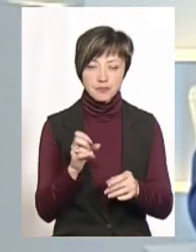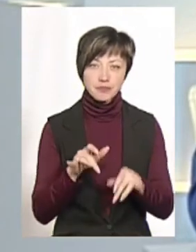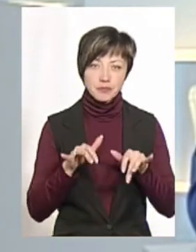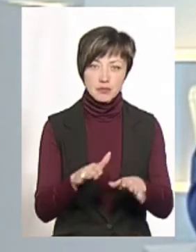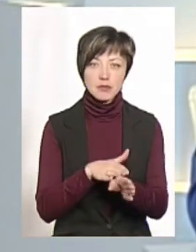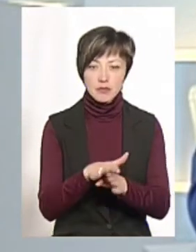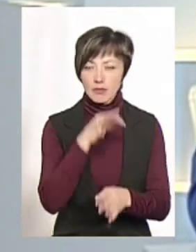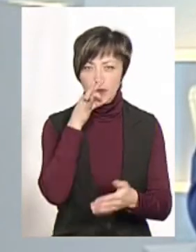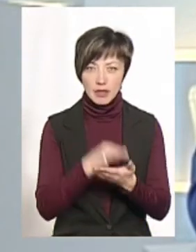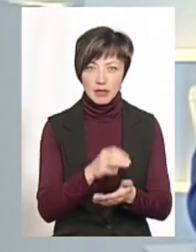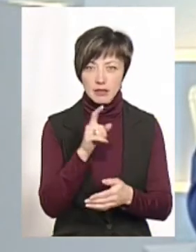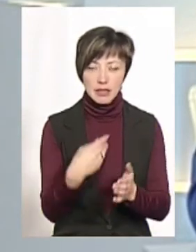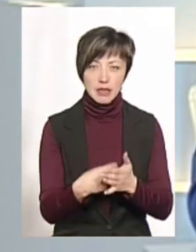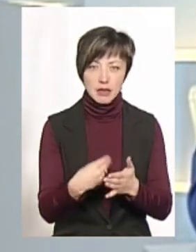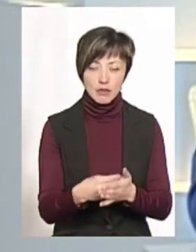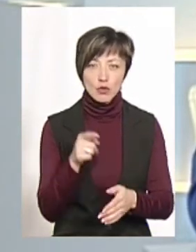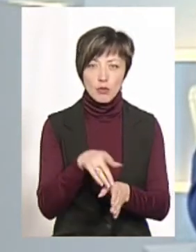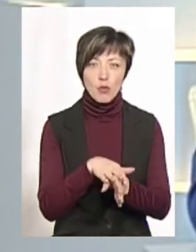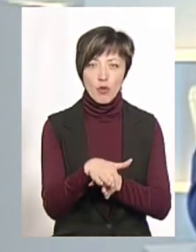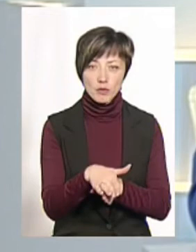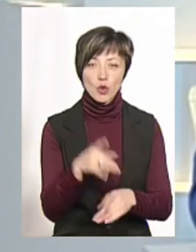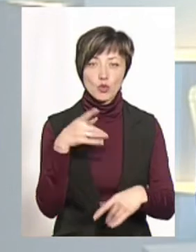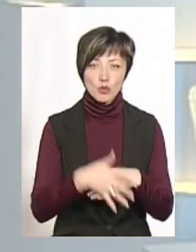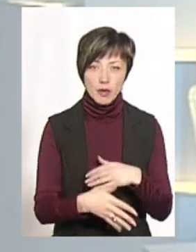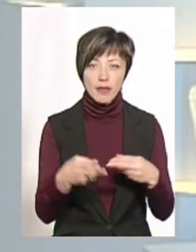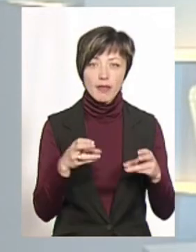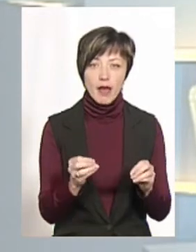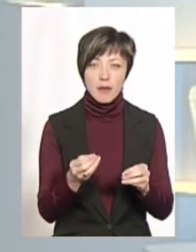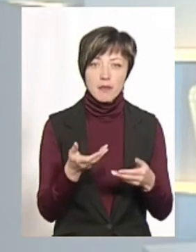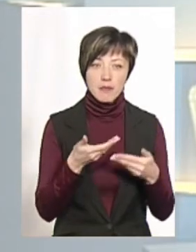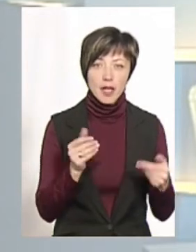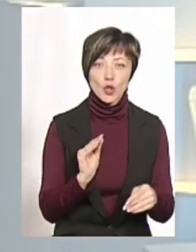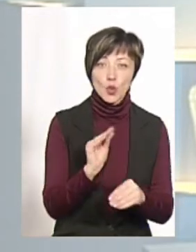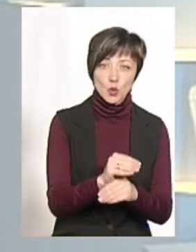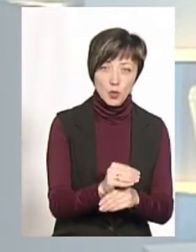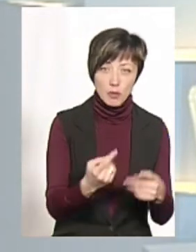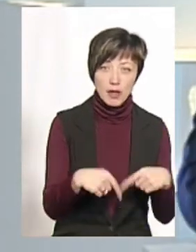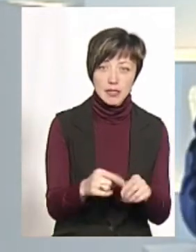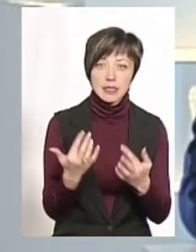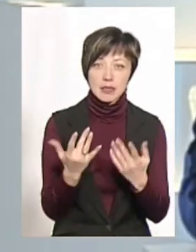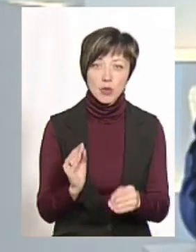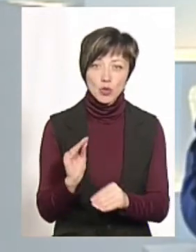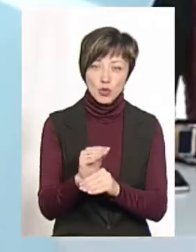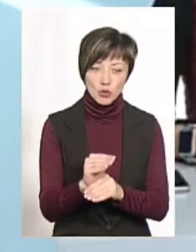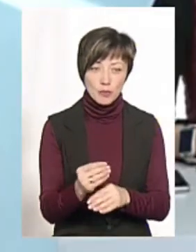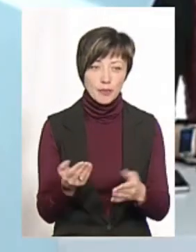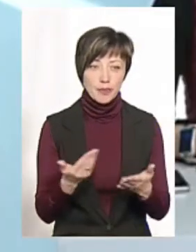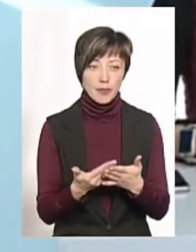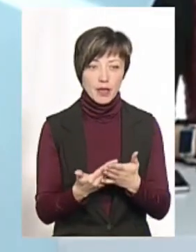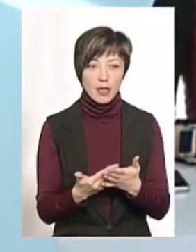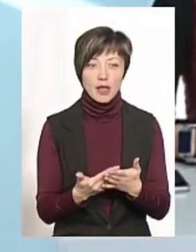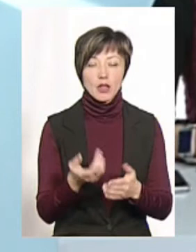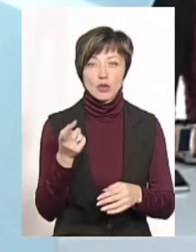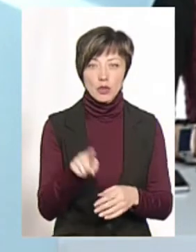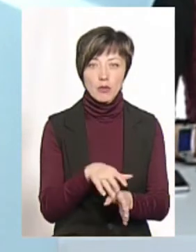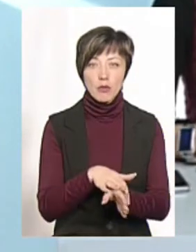тоді ми повністю відповідаємо за тариф, тоді ми повністю розуміємо, де ми дотуємо галузь, і наскільки ми дотуємо. Ну і,